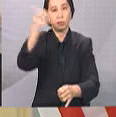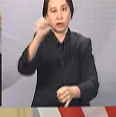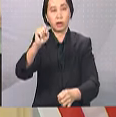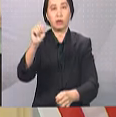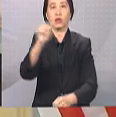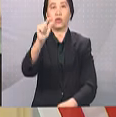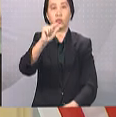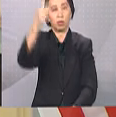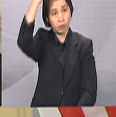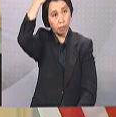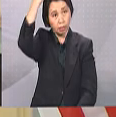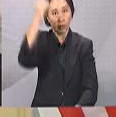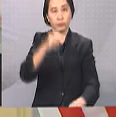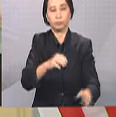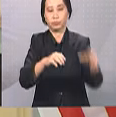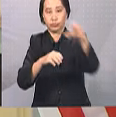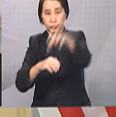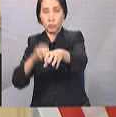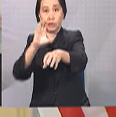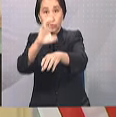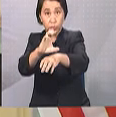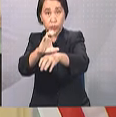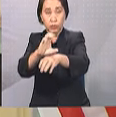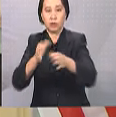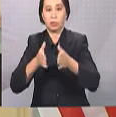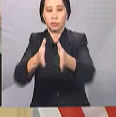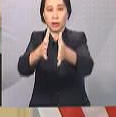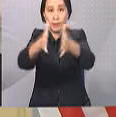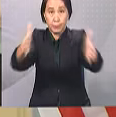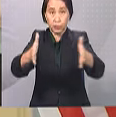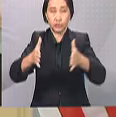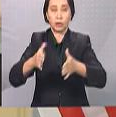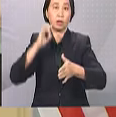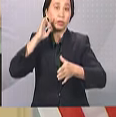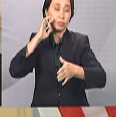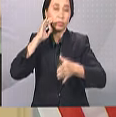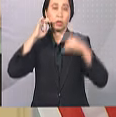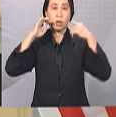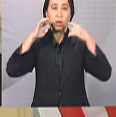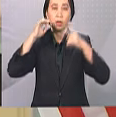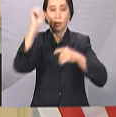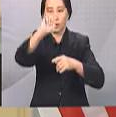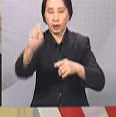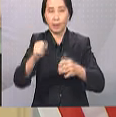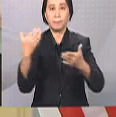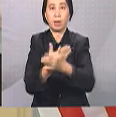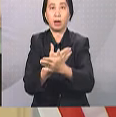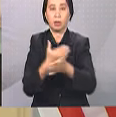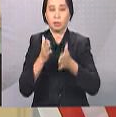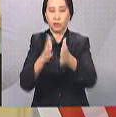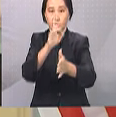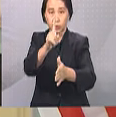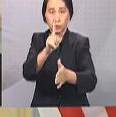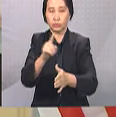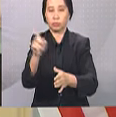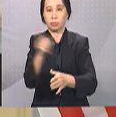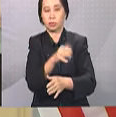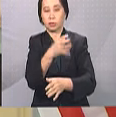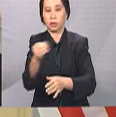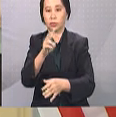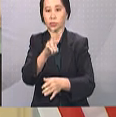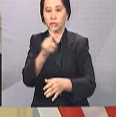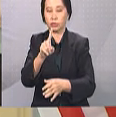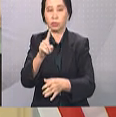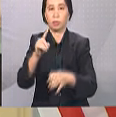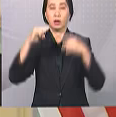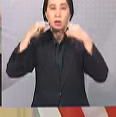Selangor, Zon C Jalan Besar Selayang Baru, Jalan 1 dan Jalan Indah 21